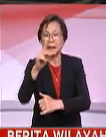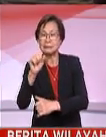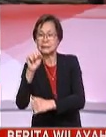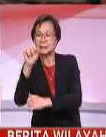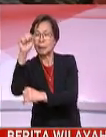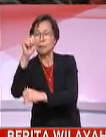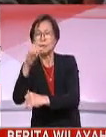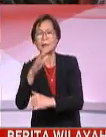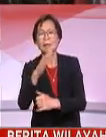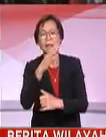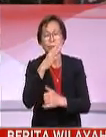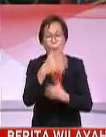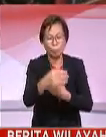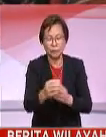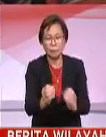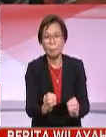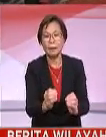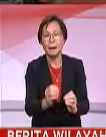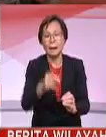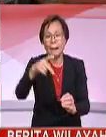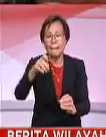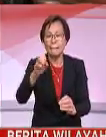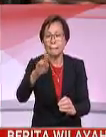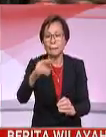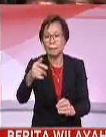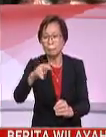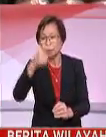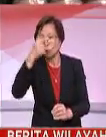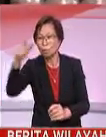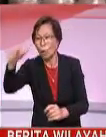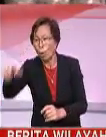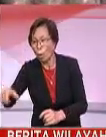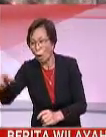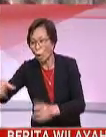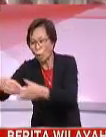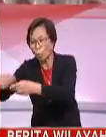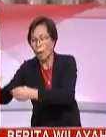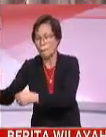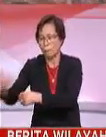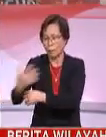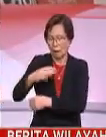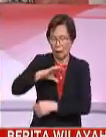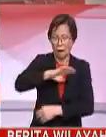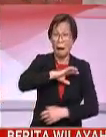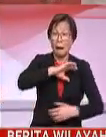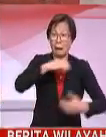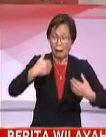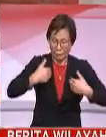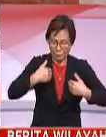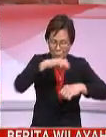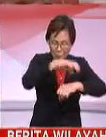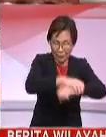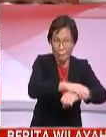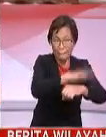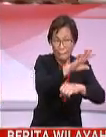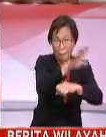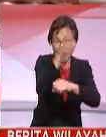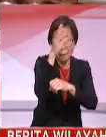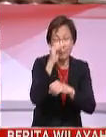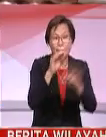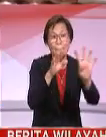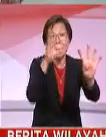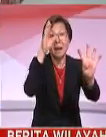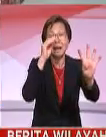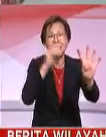dan Ibu Pejabat Polis Daerah Penampang hasil maklumat awam. Turut ditahan 4 lelaki berusia antara 13 hingga